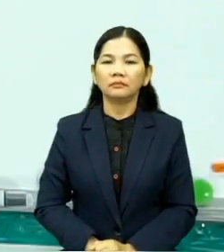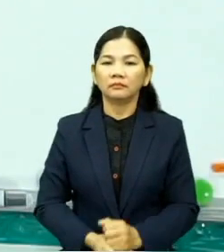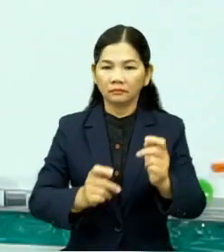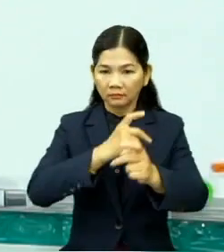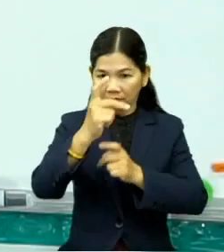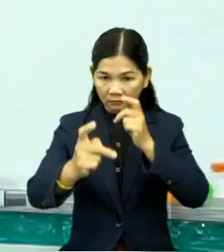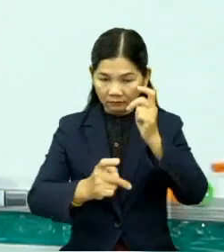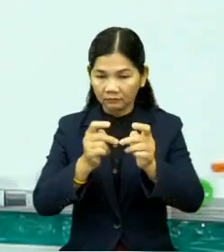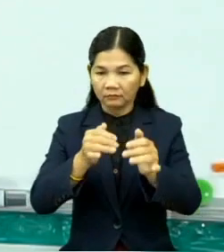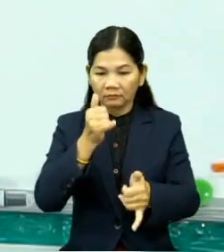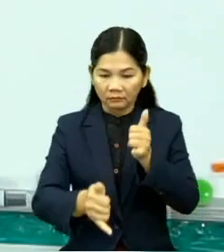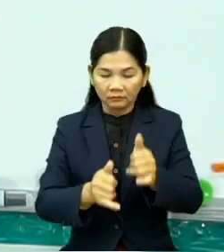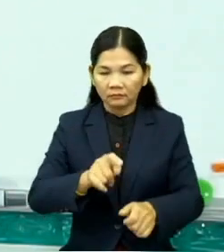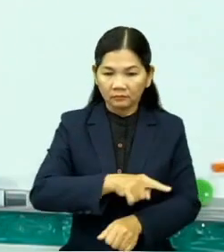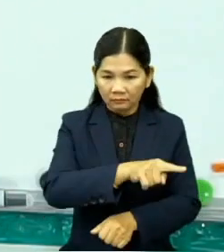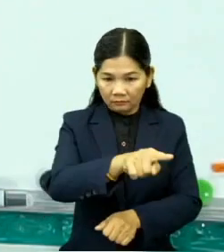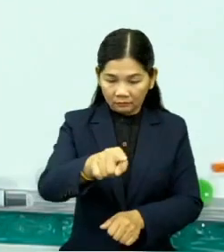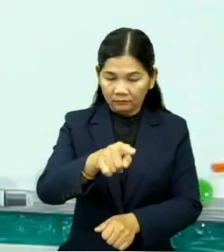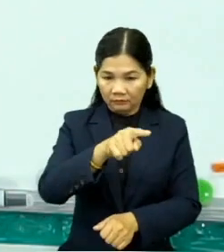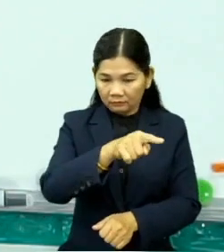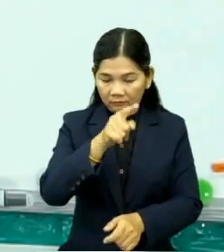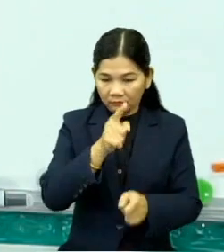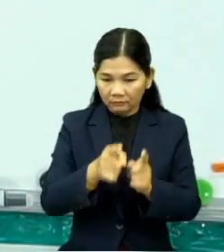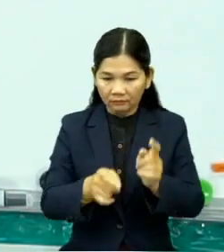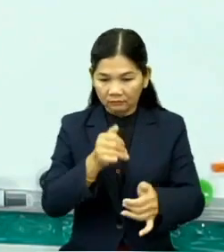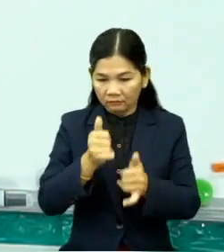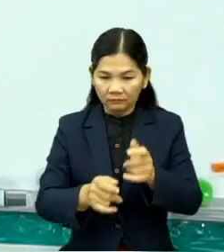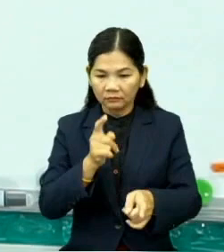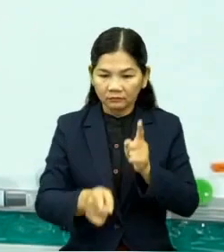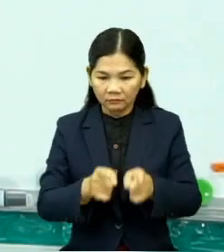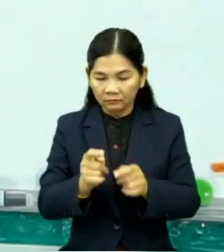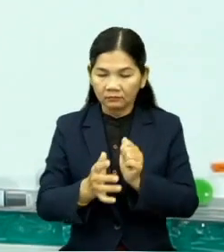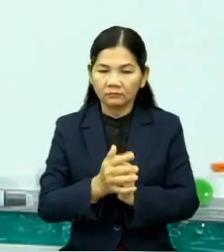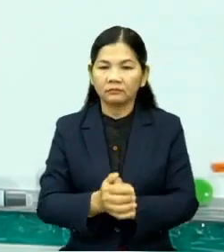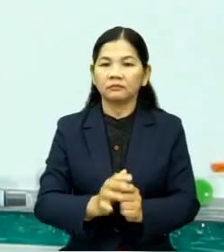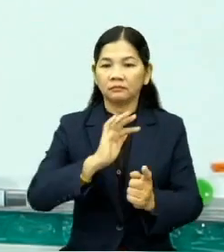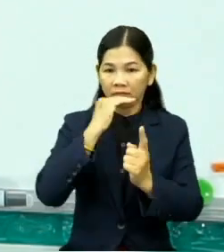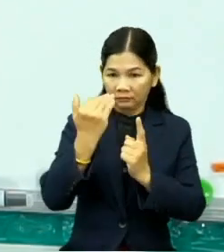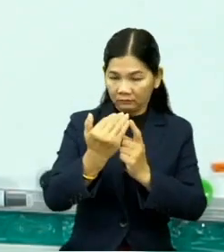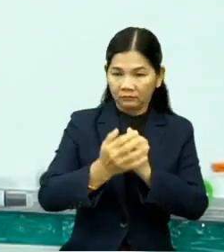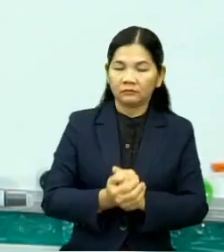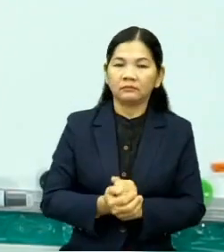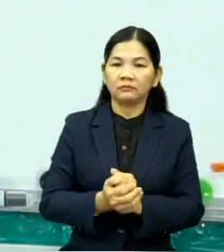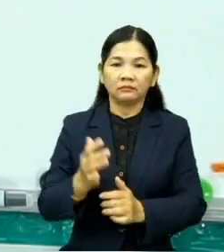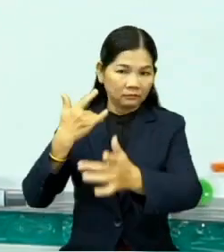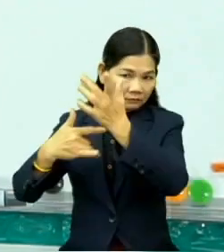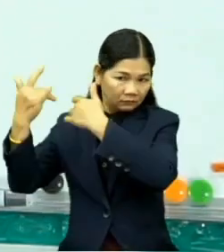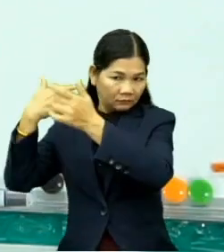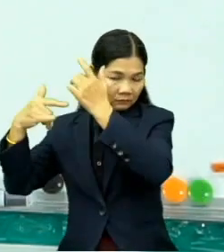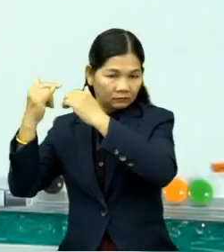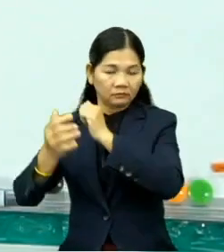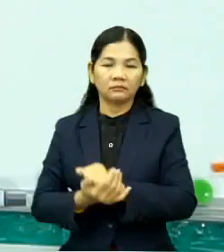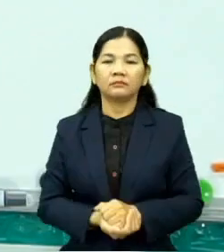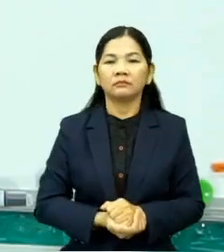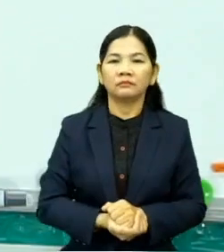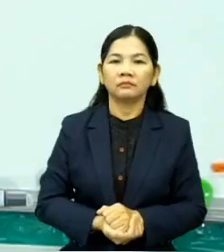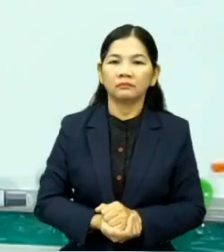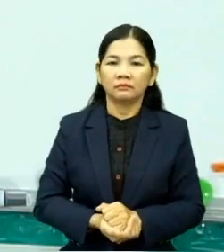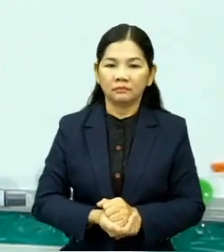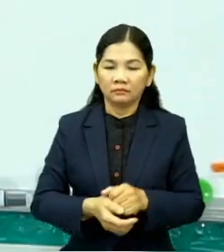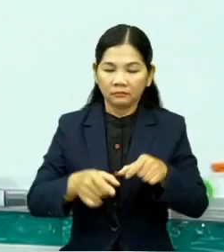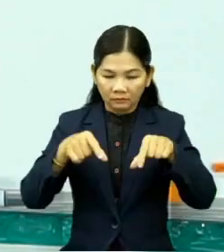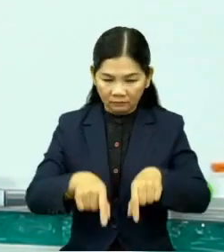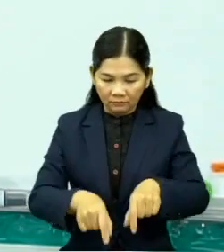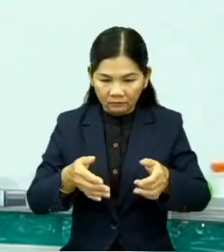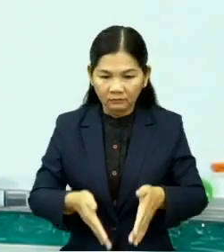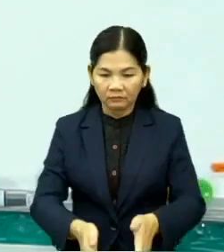ដោតន្ត្រីខ្មែរជាសិល្បៈបុរាណដែលកើត